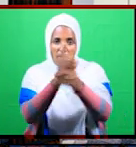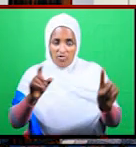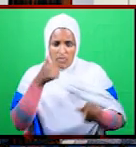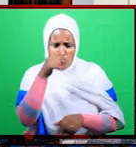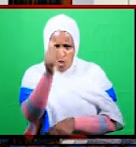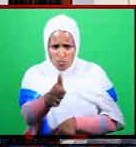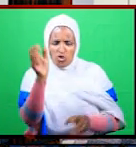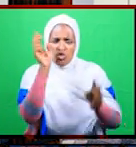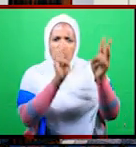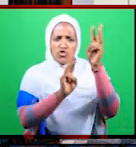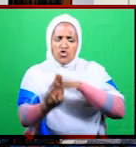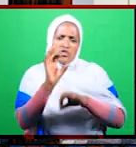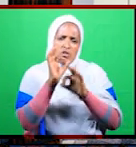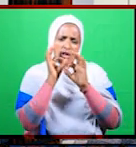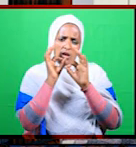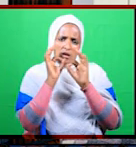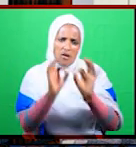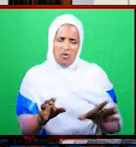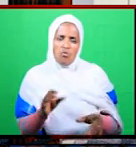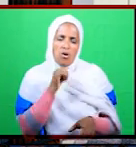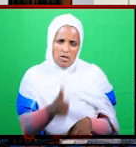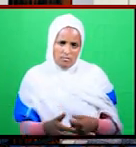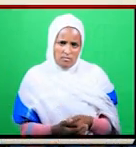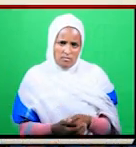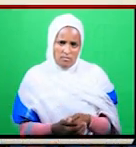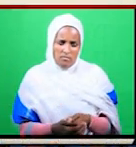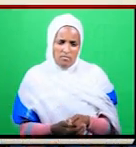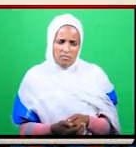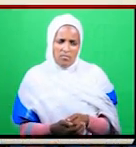መፍትሄ የምንለው ነገር ራሱ ችግር የሌለው መሆን ይችላል።